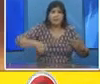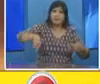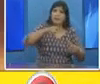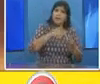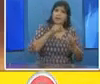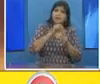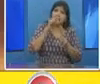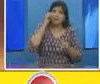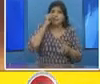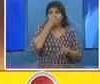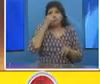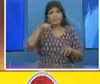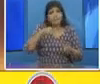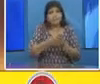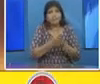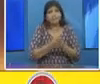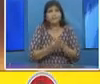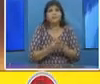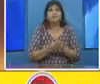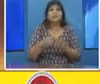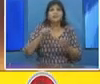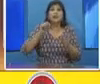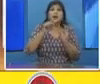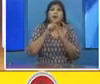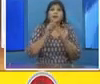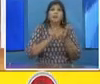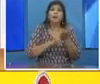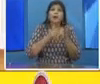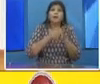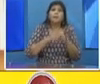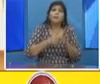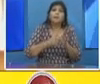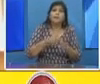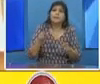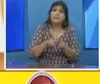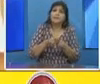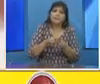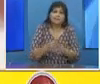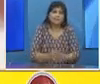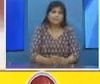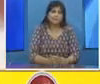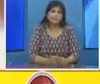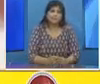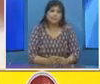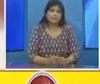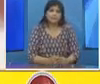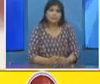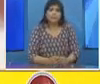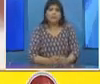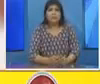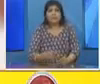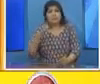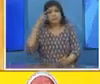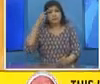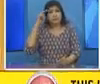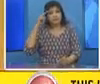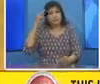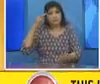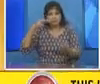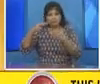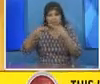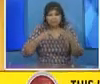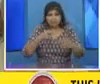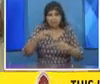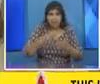आंध्र प्रदेश में वामन के नाम से खेला जाता है। ये एक प्रकार का स्ट्रेटेजिक गेम